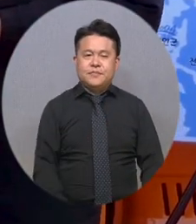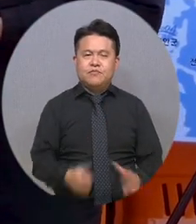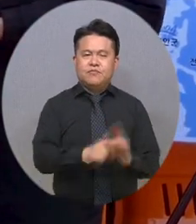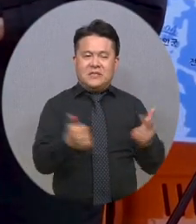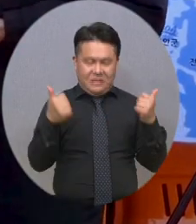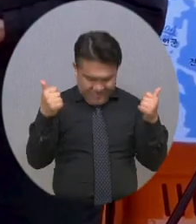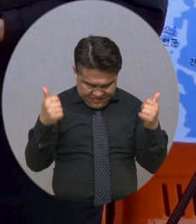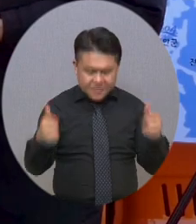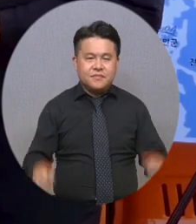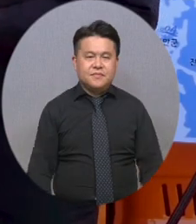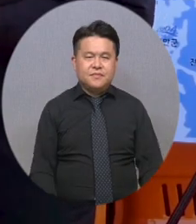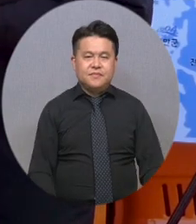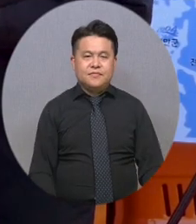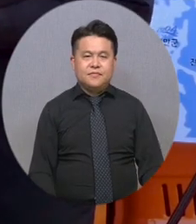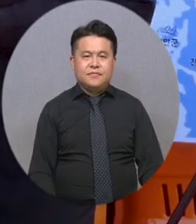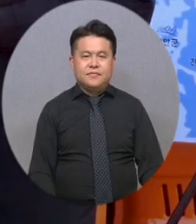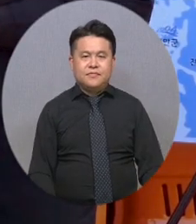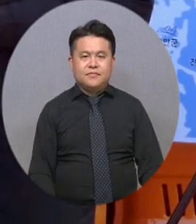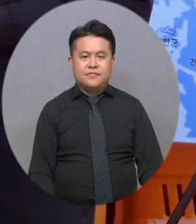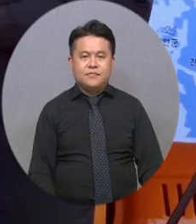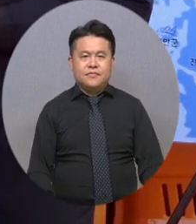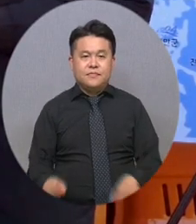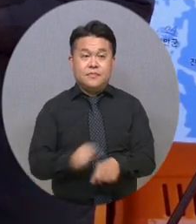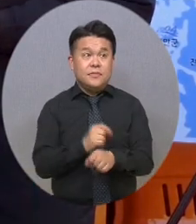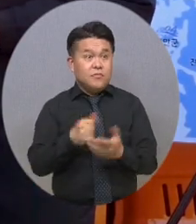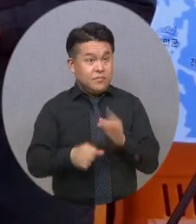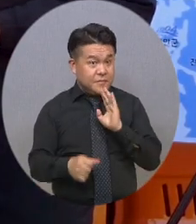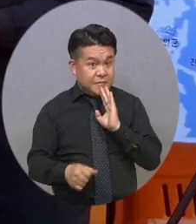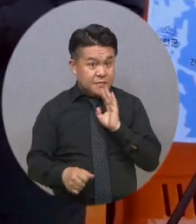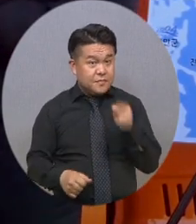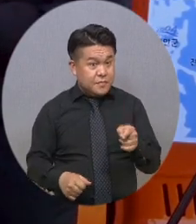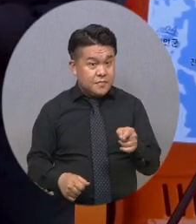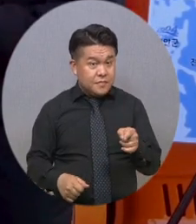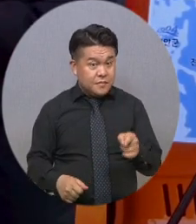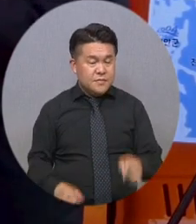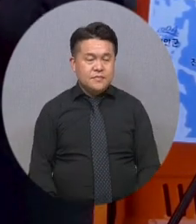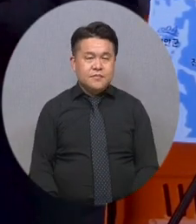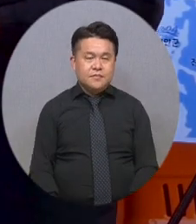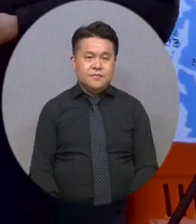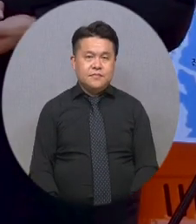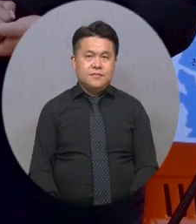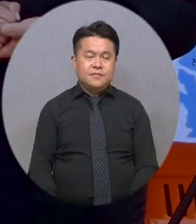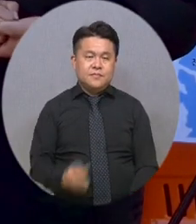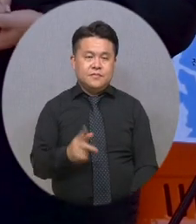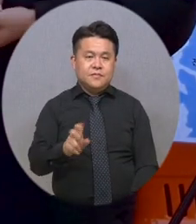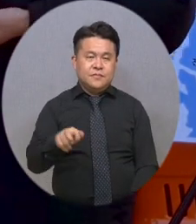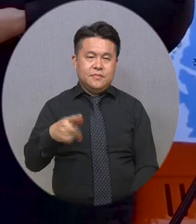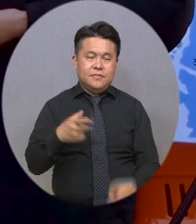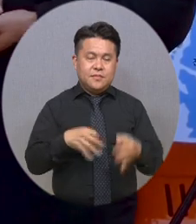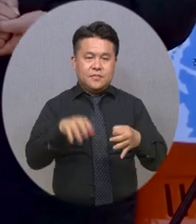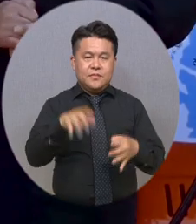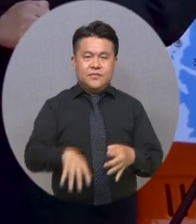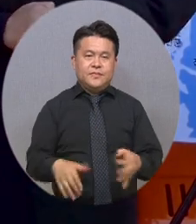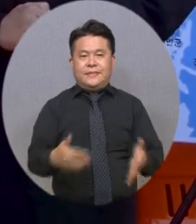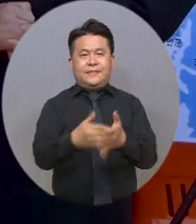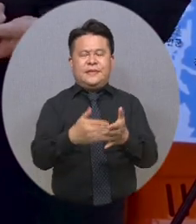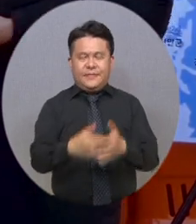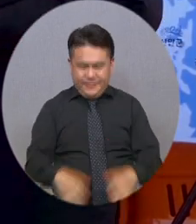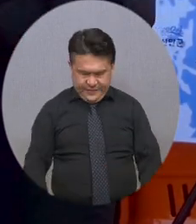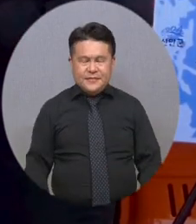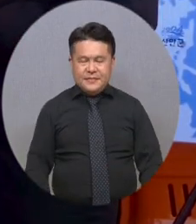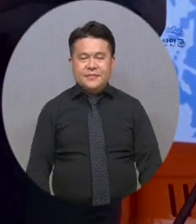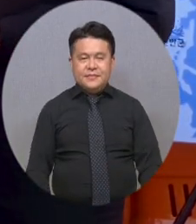물건들이 엄청나요. 그쵸? 대단하고 이게 특산품이잖아요. 이게 이거 남도 장터 이거 됐어요 이제.